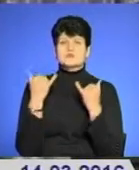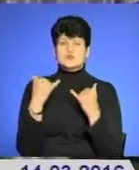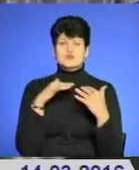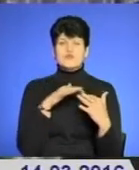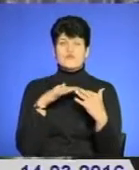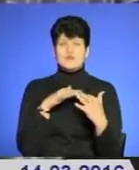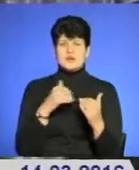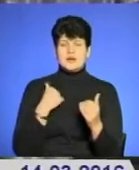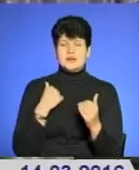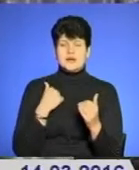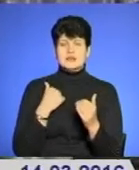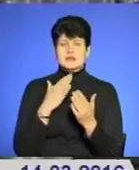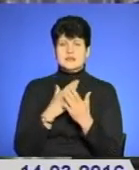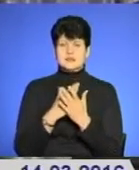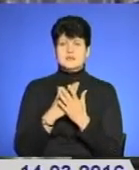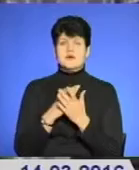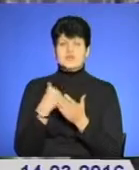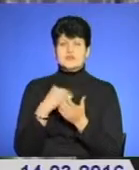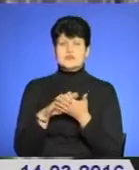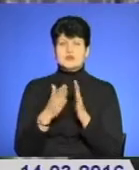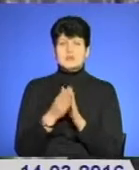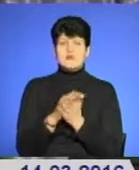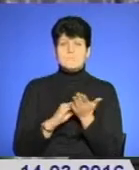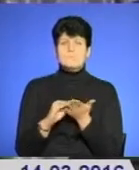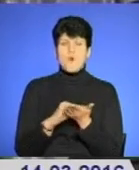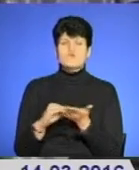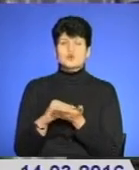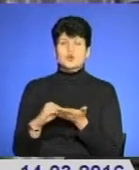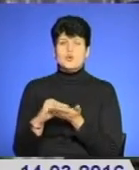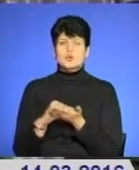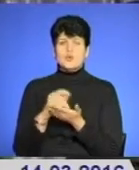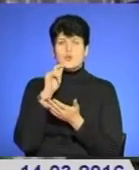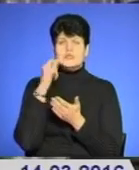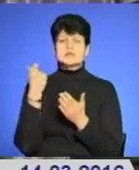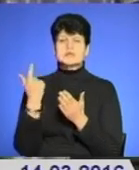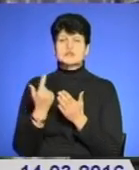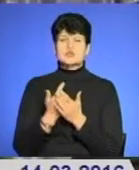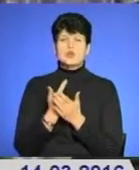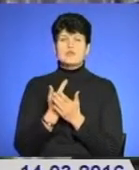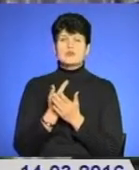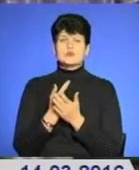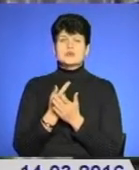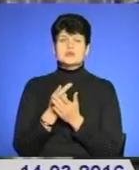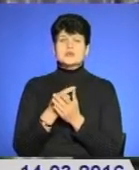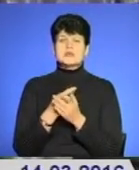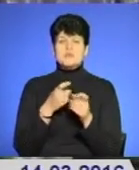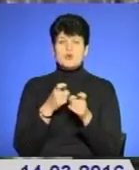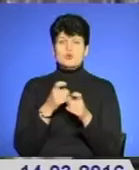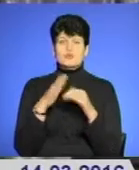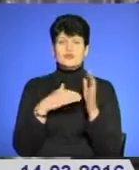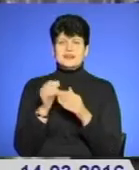воюють на фронті, а на жаль ситуація в нас повторюється, проходить століття, а українці знову ж таки змушені зі зброєю в руках захищати